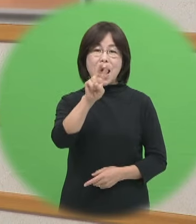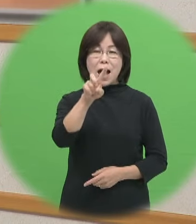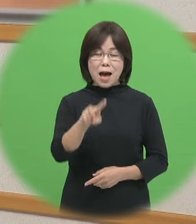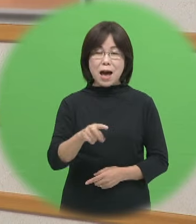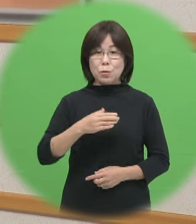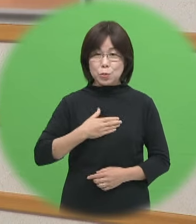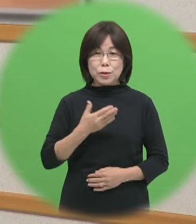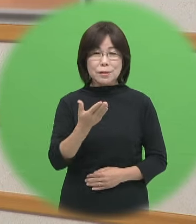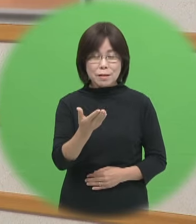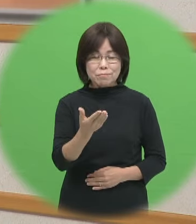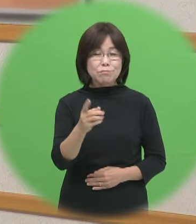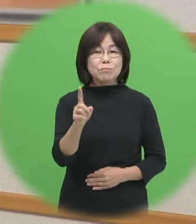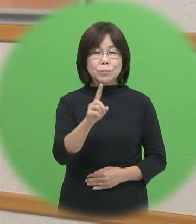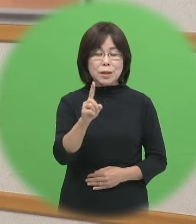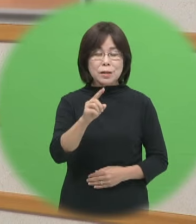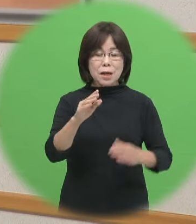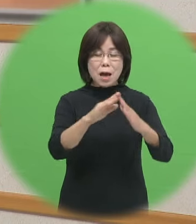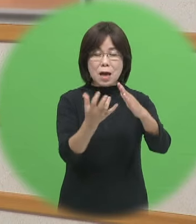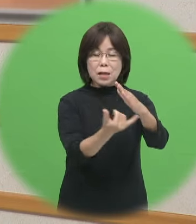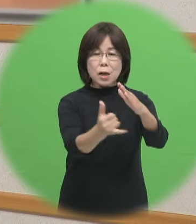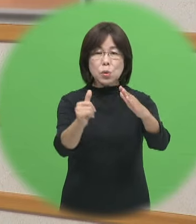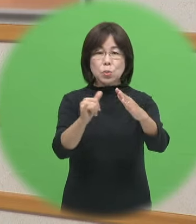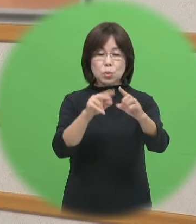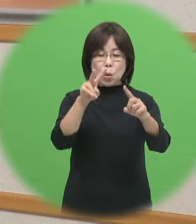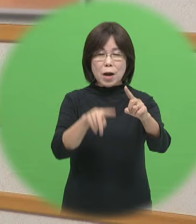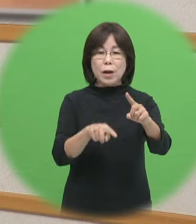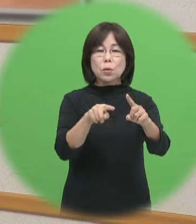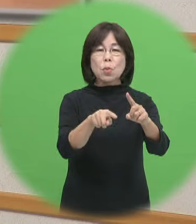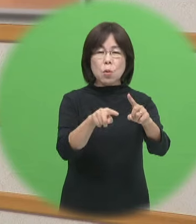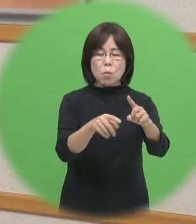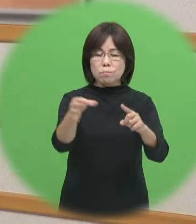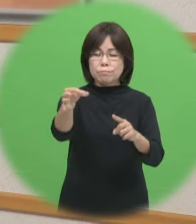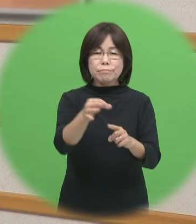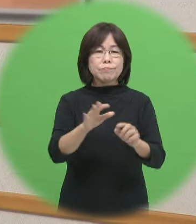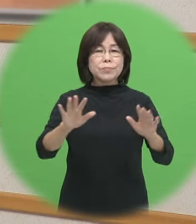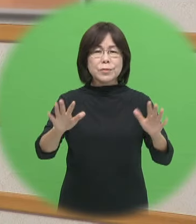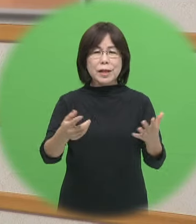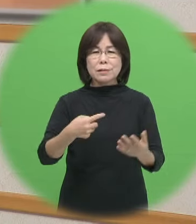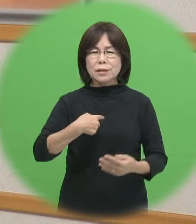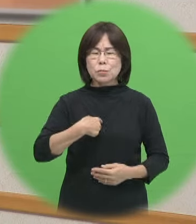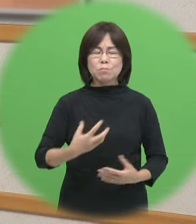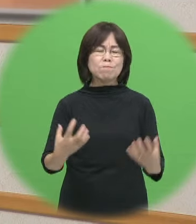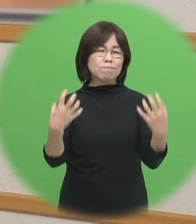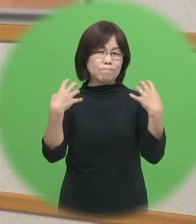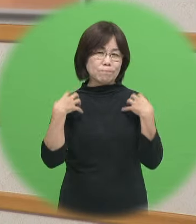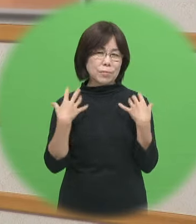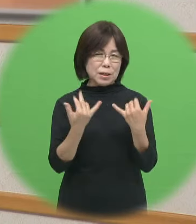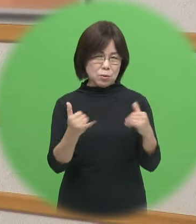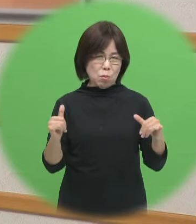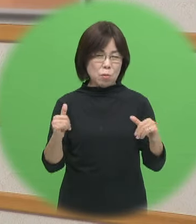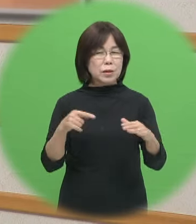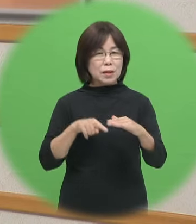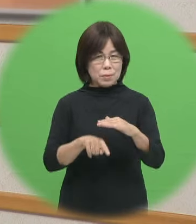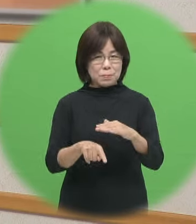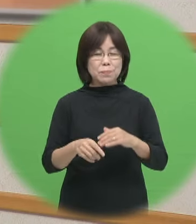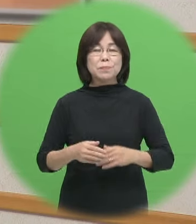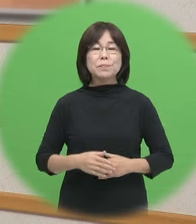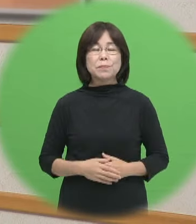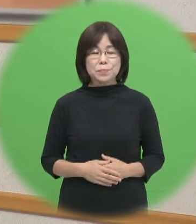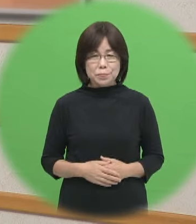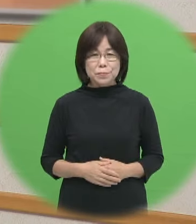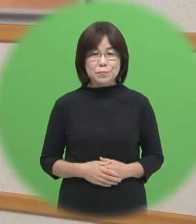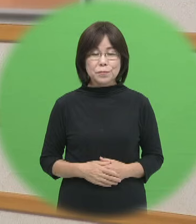知っていますか？これは家族や身近な人に対して無償で介護や看護などのケアをする人のことを指